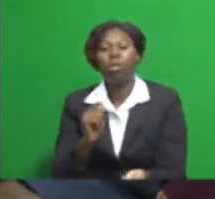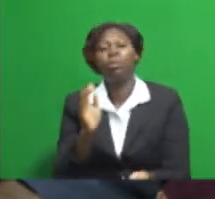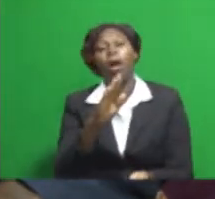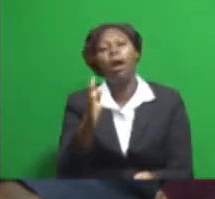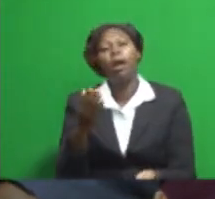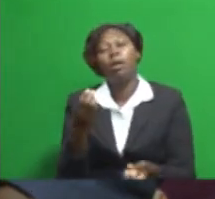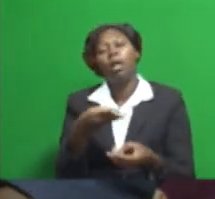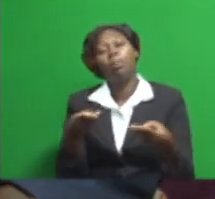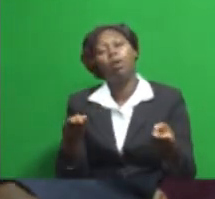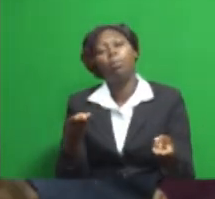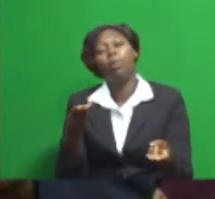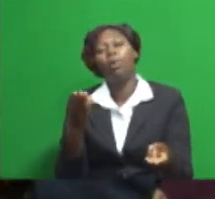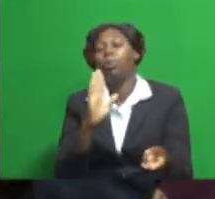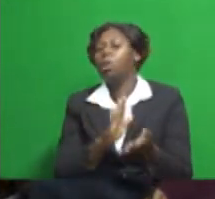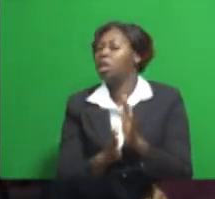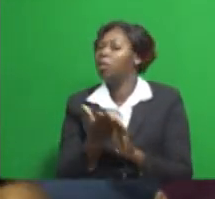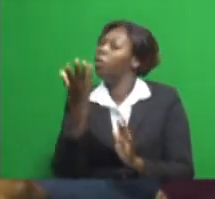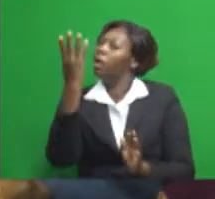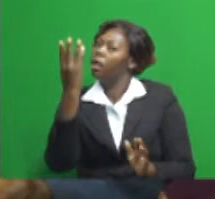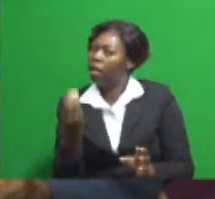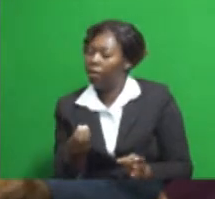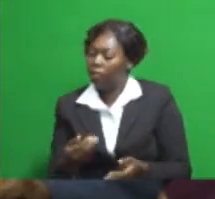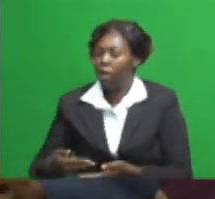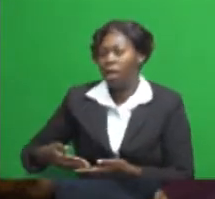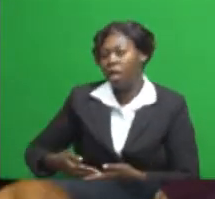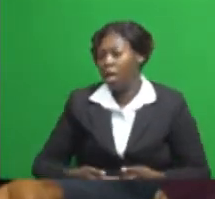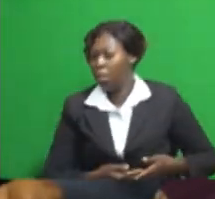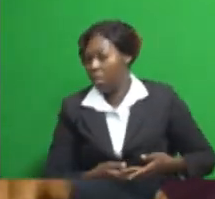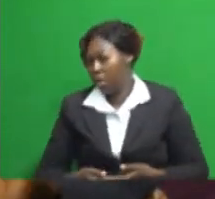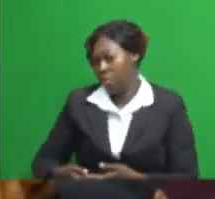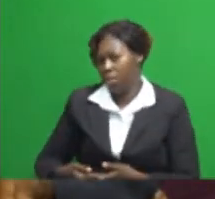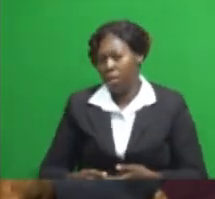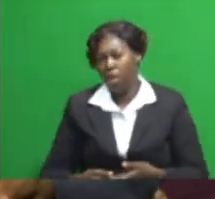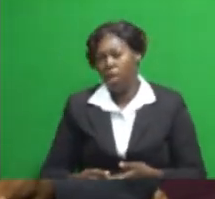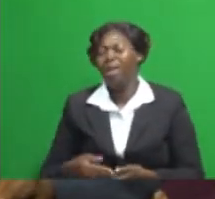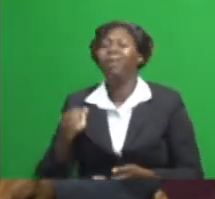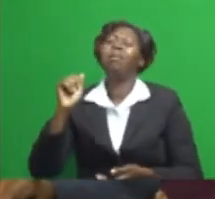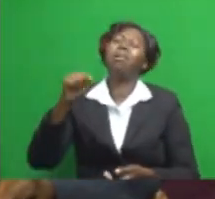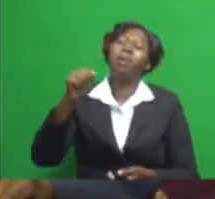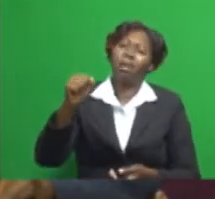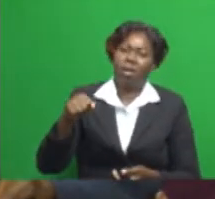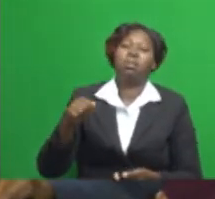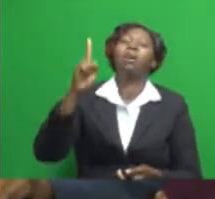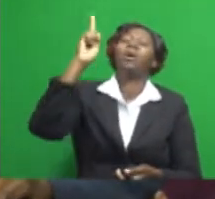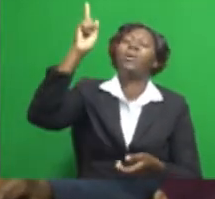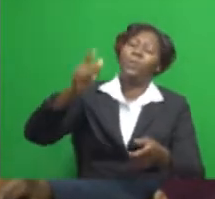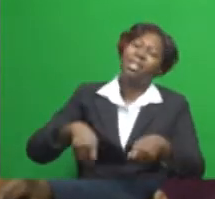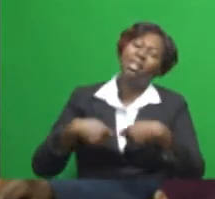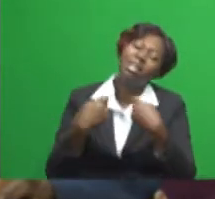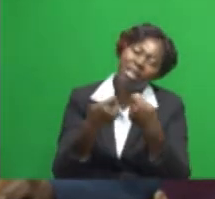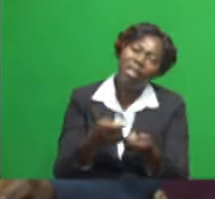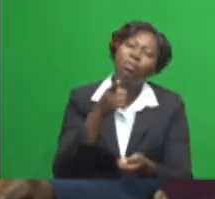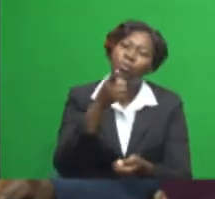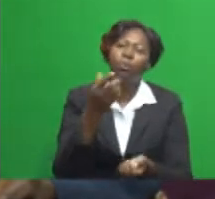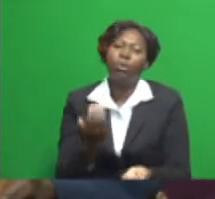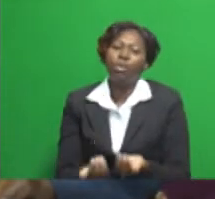Kana Mwari akagona kusika munhu pakambe pasina. Hapana chinomutadzisa kuti ape munhu asina mbereko mwana. Kana akapa